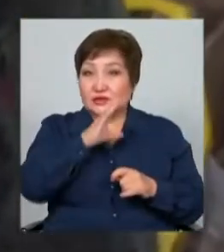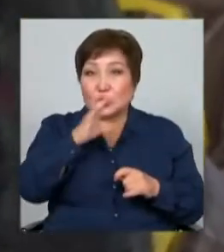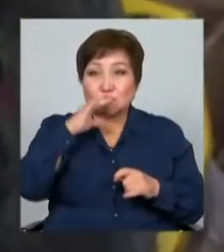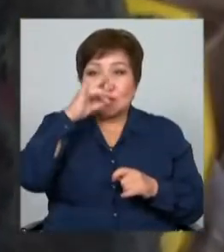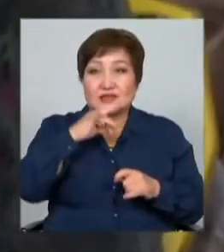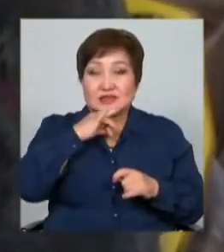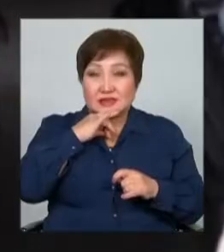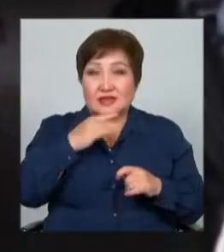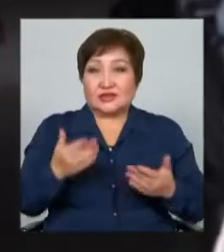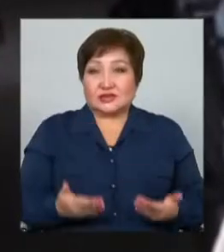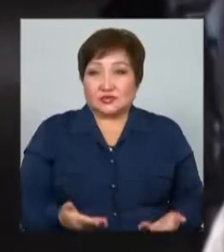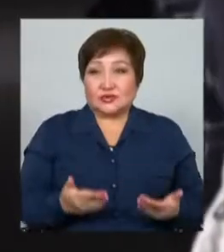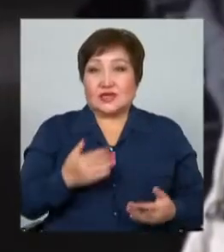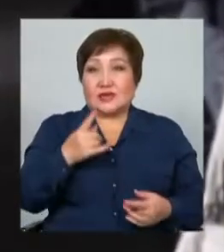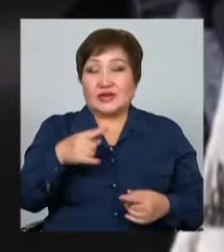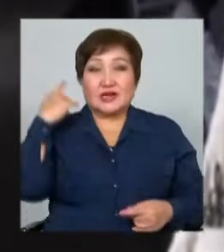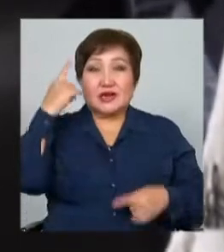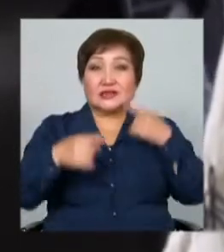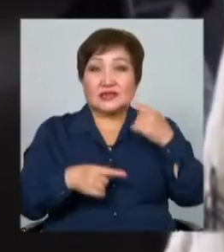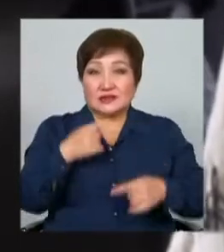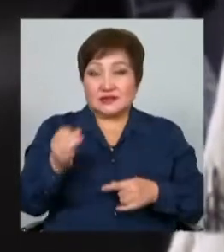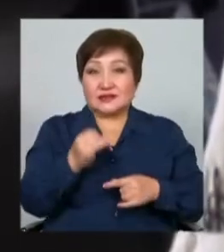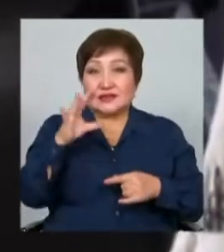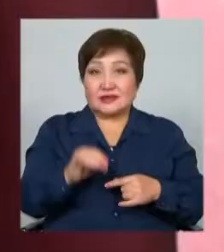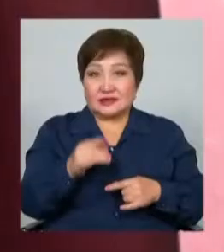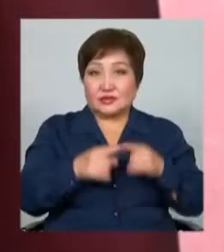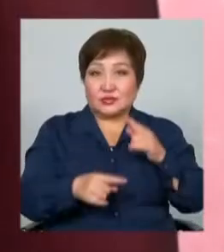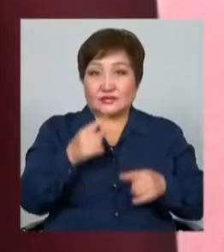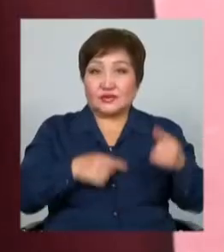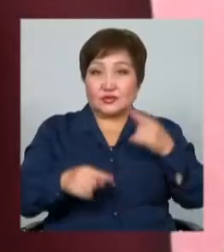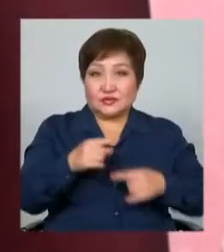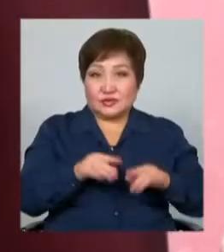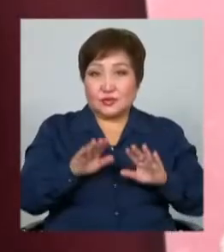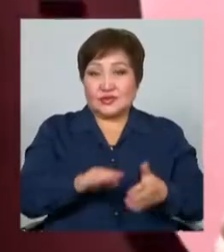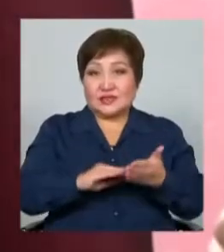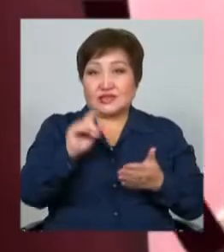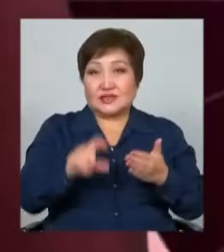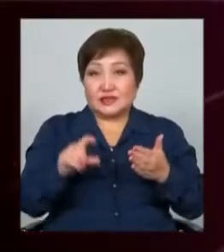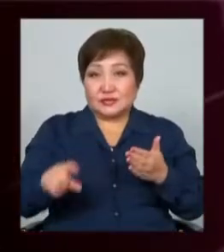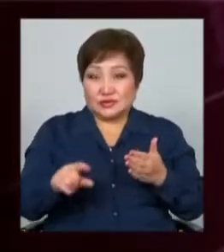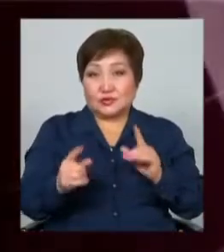ғасырдан кейін тарихи отанына оралған бауырларымызды өңірдегі тілшілеріміз күтіп алды.